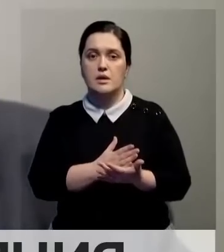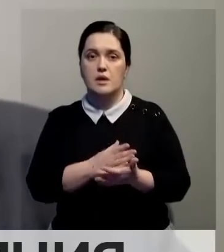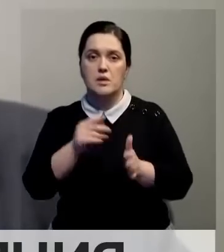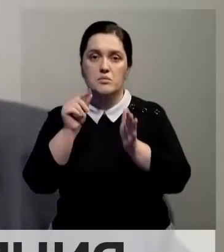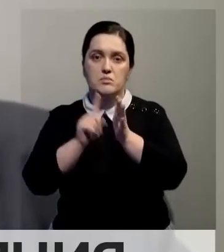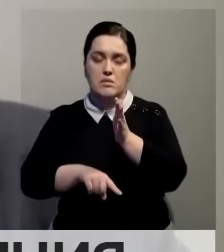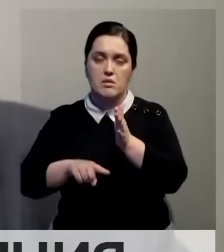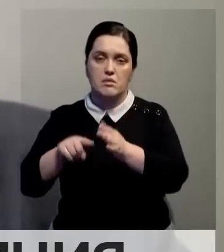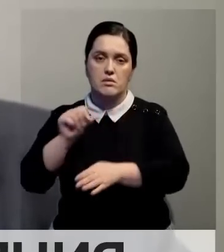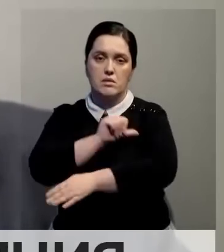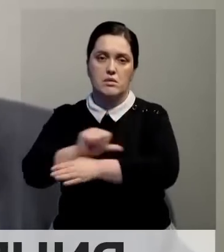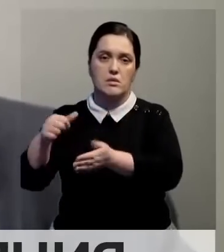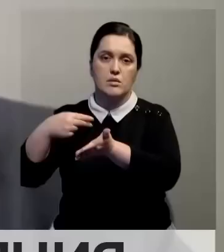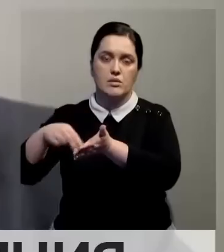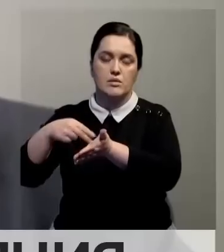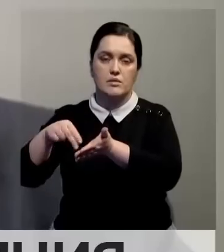дешевого импорта